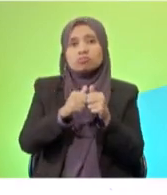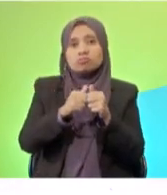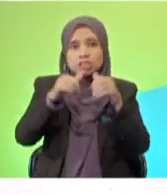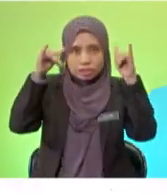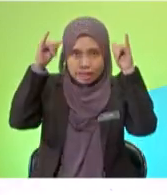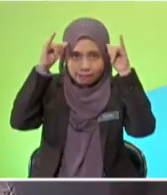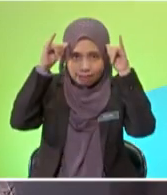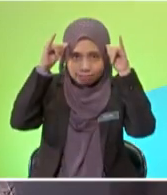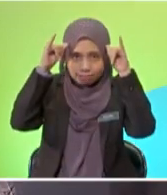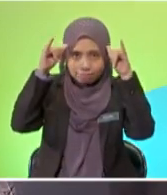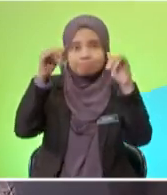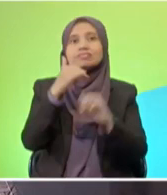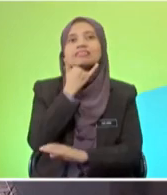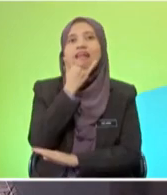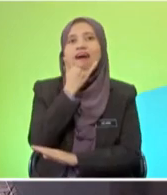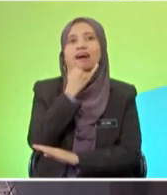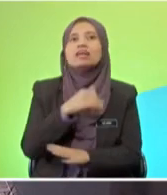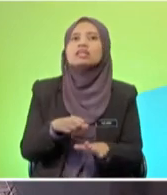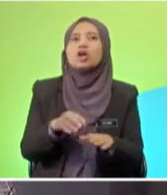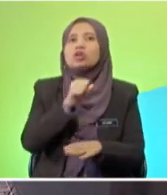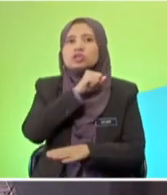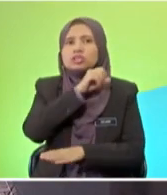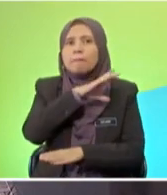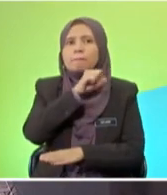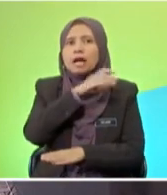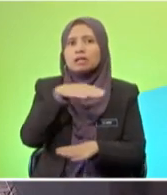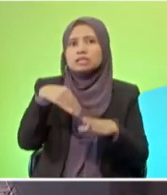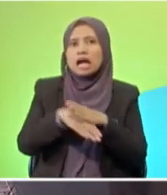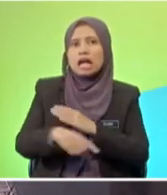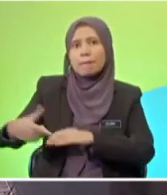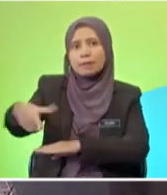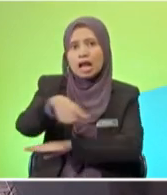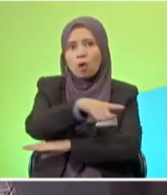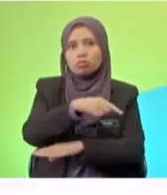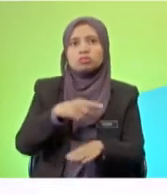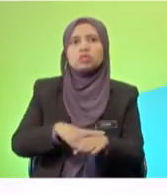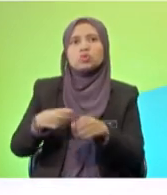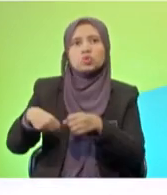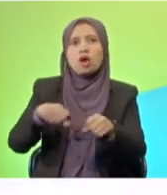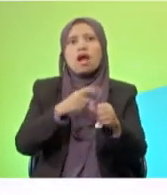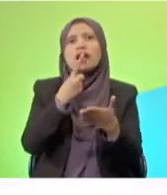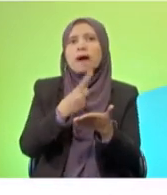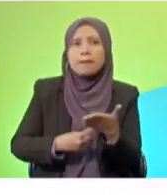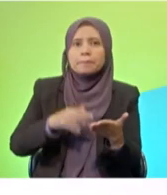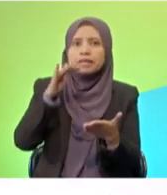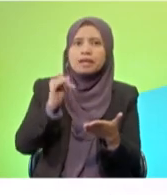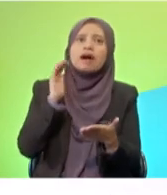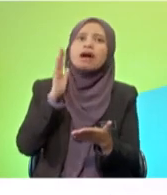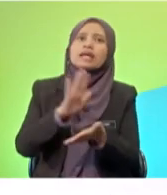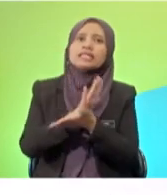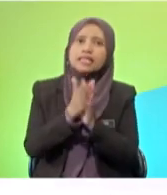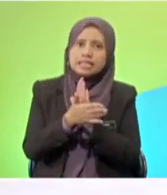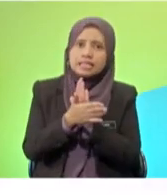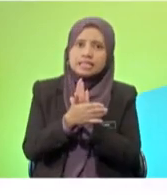Coba bayangkan kalau kita sampah saraf itu berada di laut dimana Lagi di sungai apa yang akan dilakukan pada kehidupan kehidupan